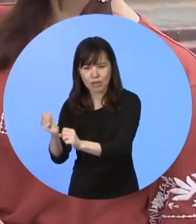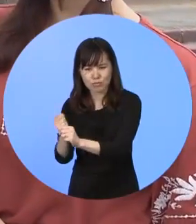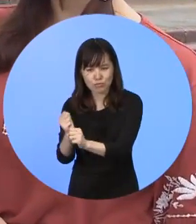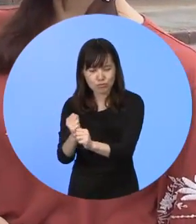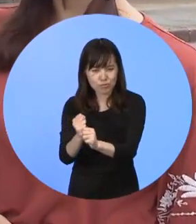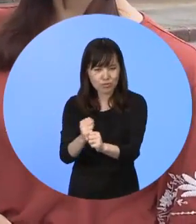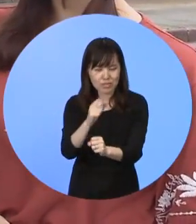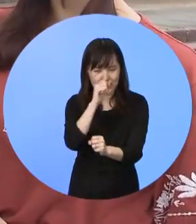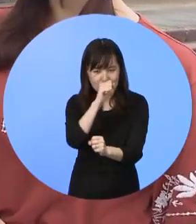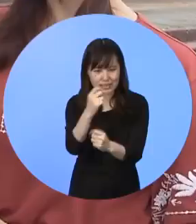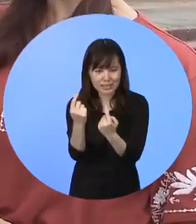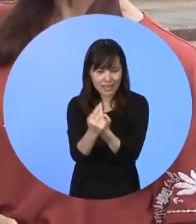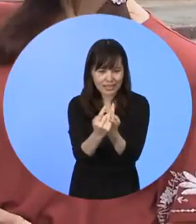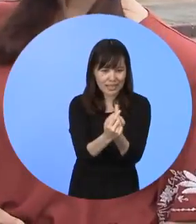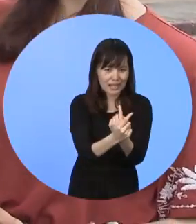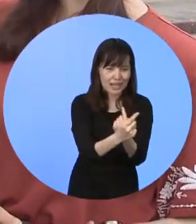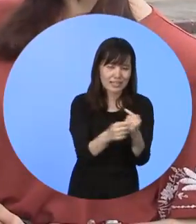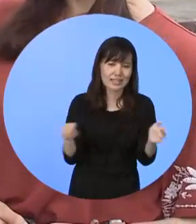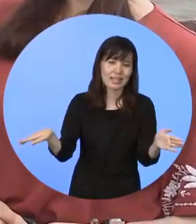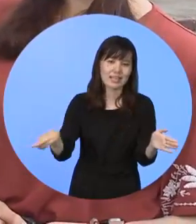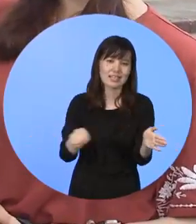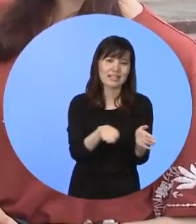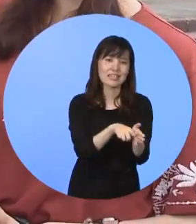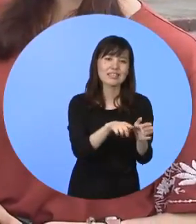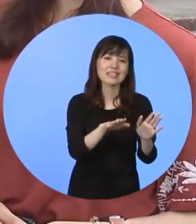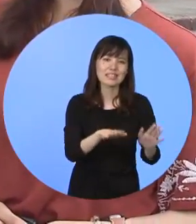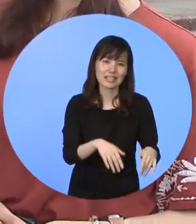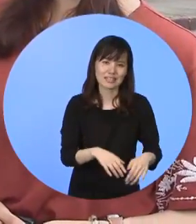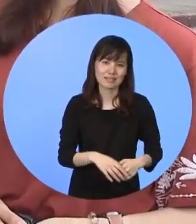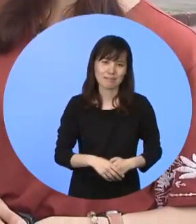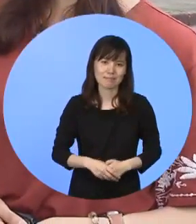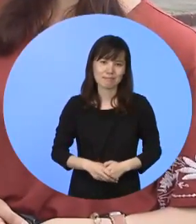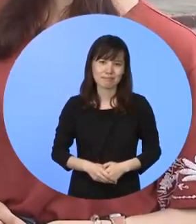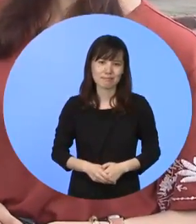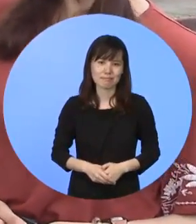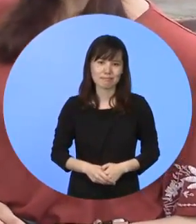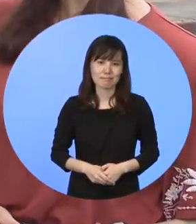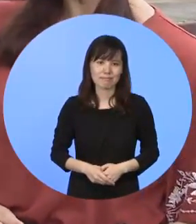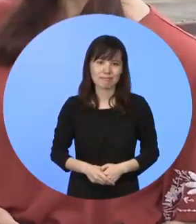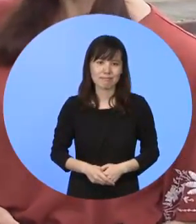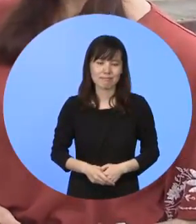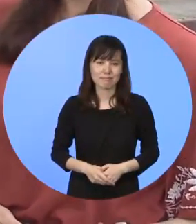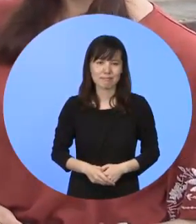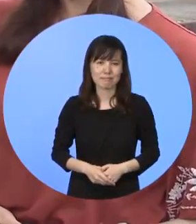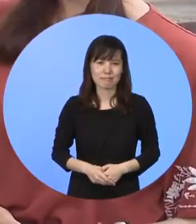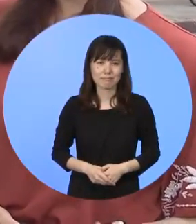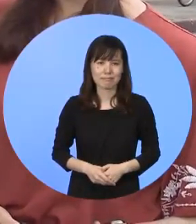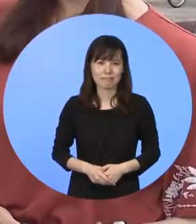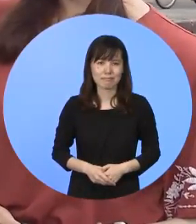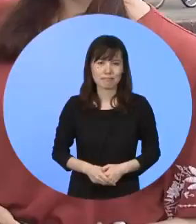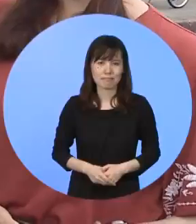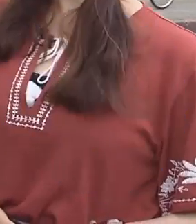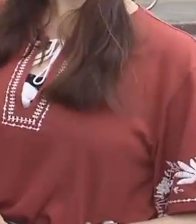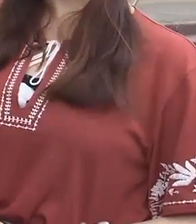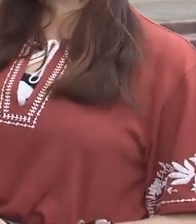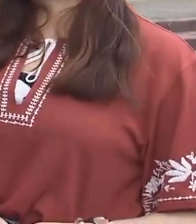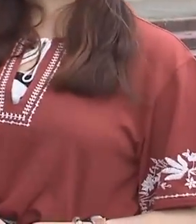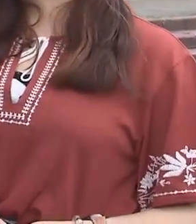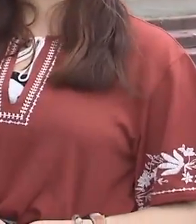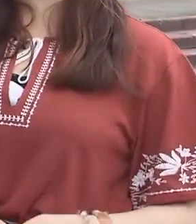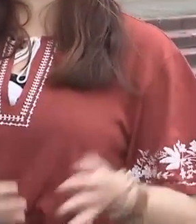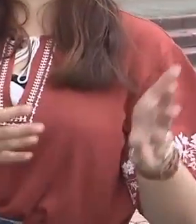う改良されてきたという、その、まあ、あの名残がここでわかるわけです。